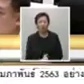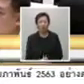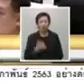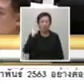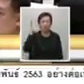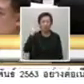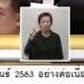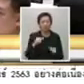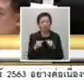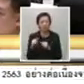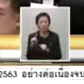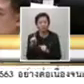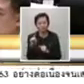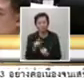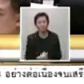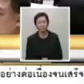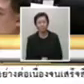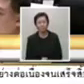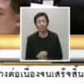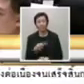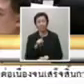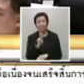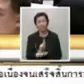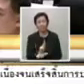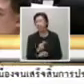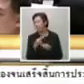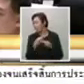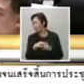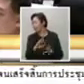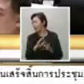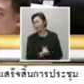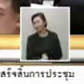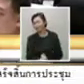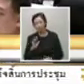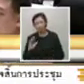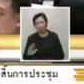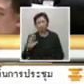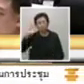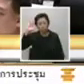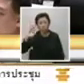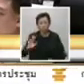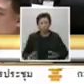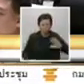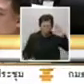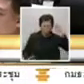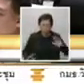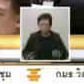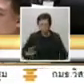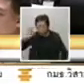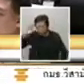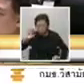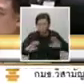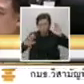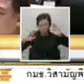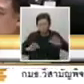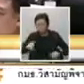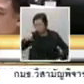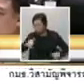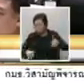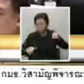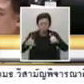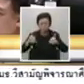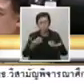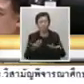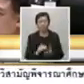ภาได้เพราะว่าท่านประธานปล่อยให้มีการประท้วงคำวินิจฉัยของท่านประธานท่านประธ